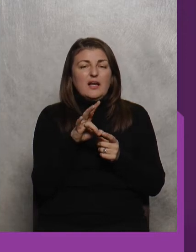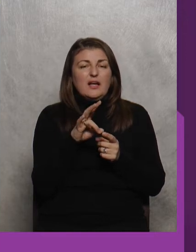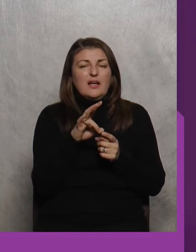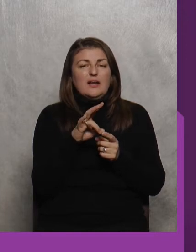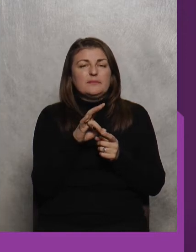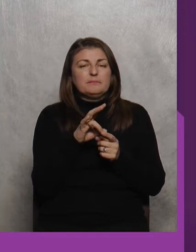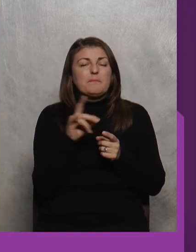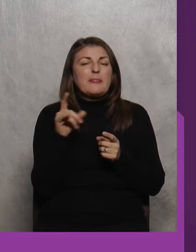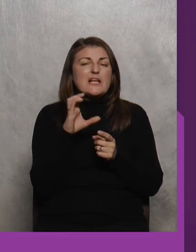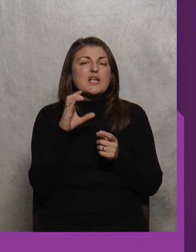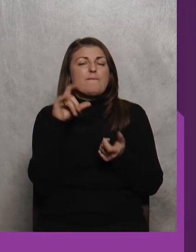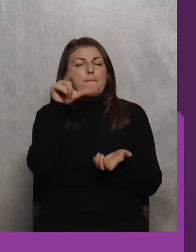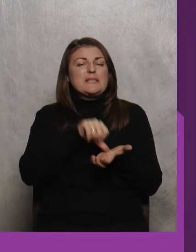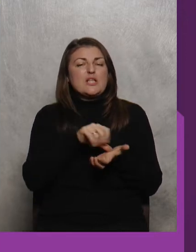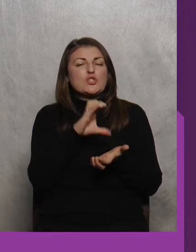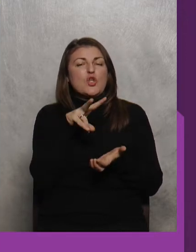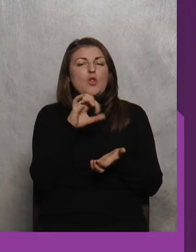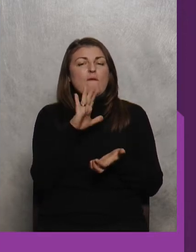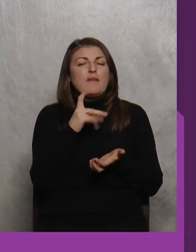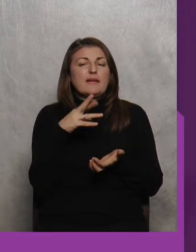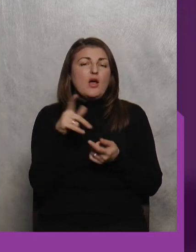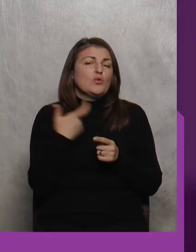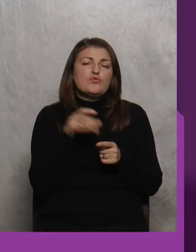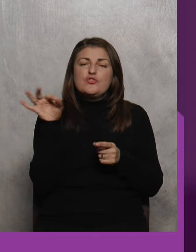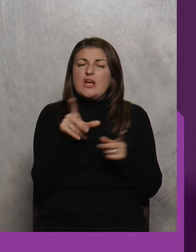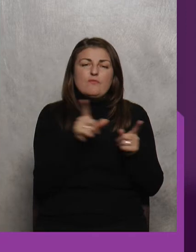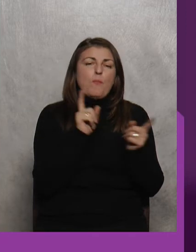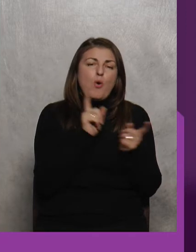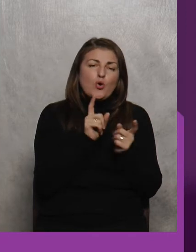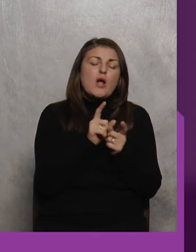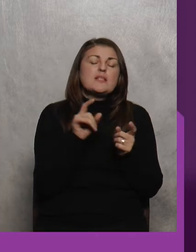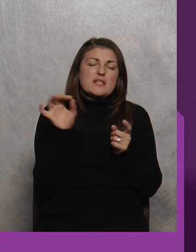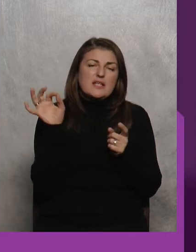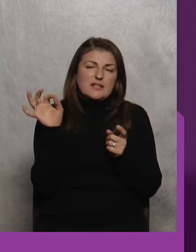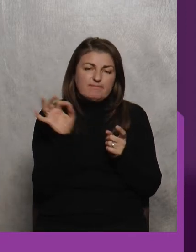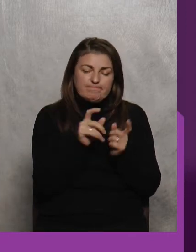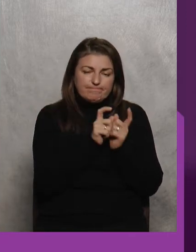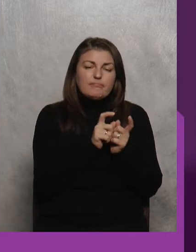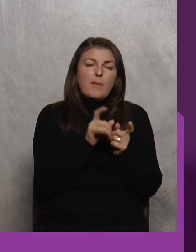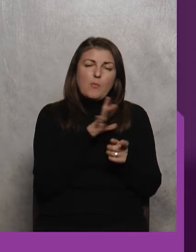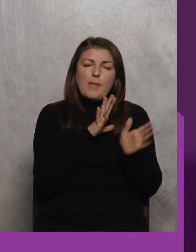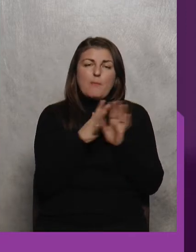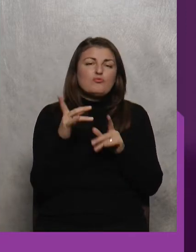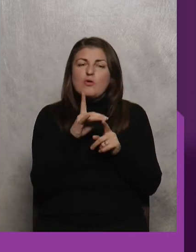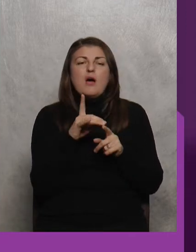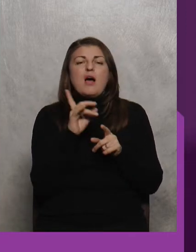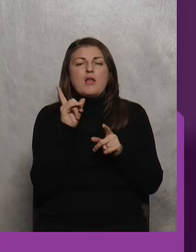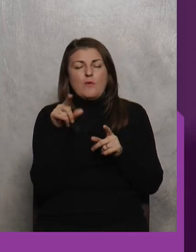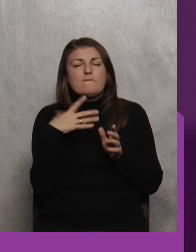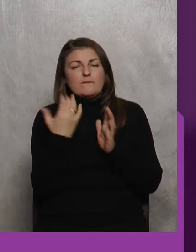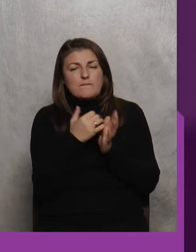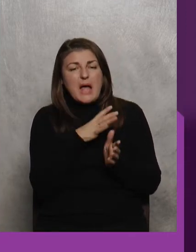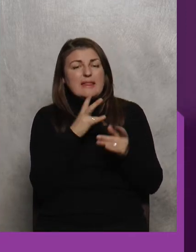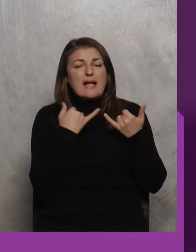Представник Стефан Словакії. Да, Словакії. Речі. Дуже часто вони боролися. Раніше були моменти, що і Невид вигравав, але